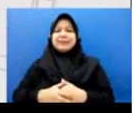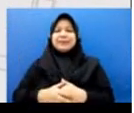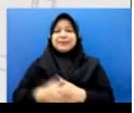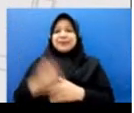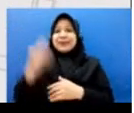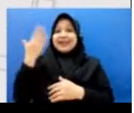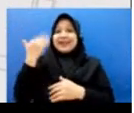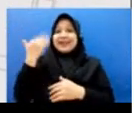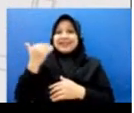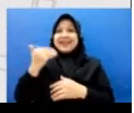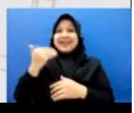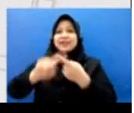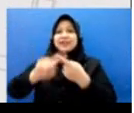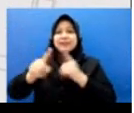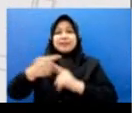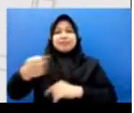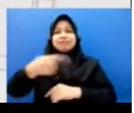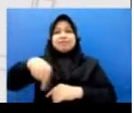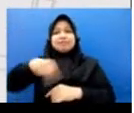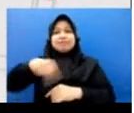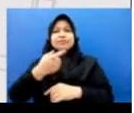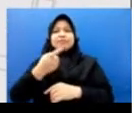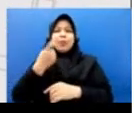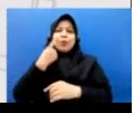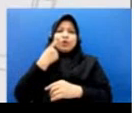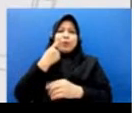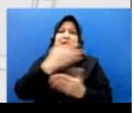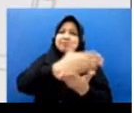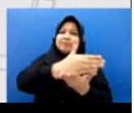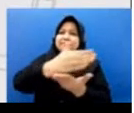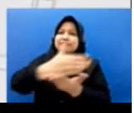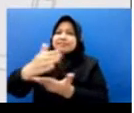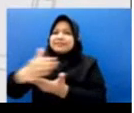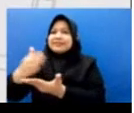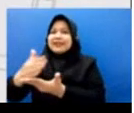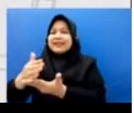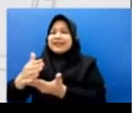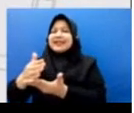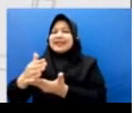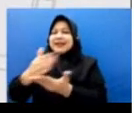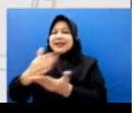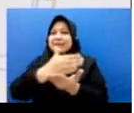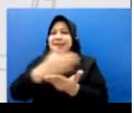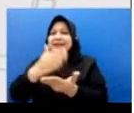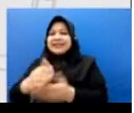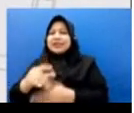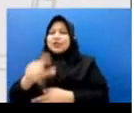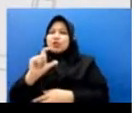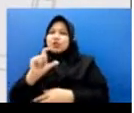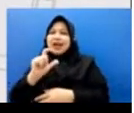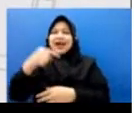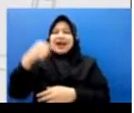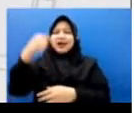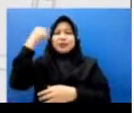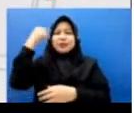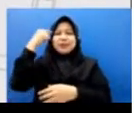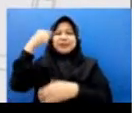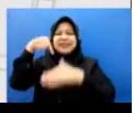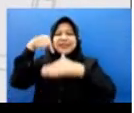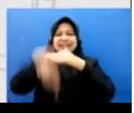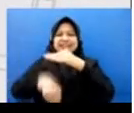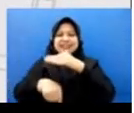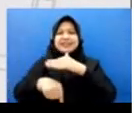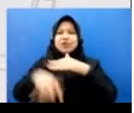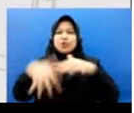mencoba untuk berbagi kepada bapak dan ibu bagaimana mencari teladan dalam mempraktekkan berpikir kritis lewat praktik saya sadar dan saya